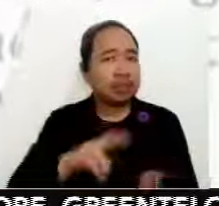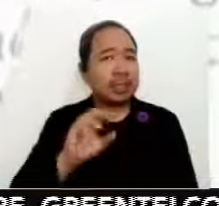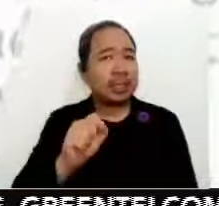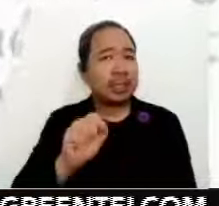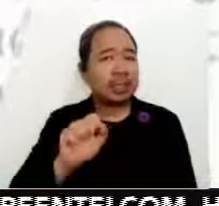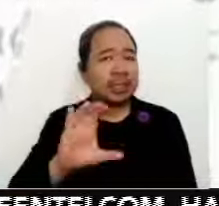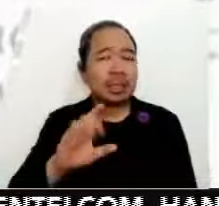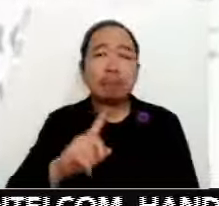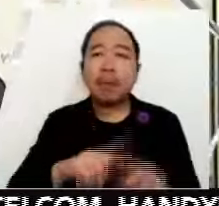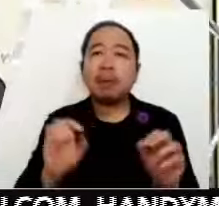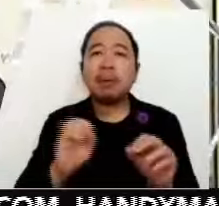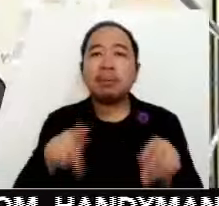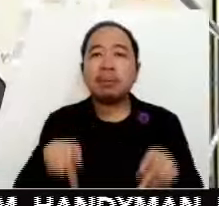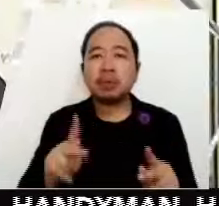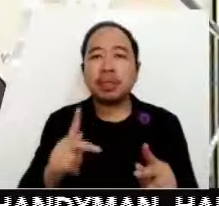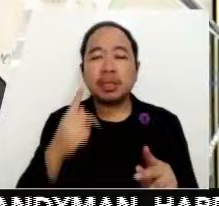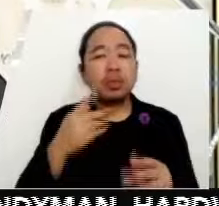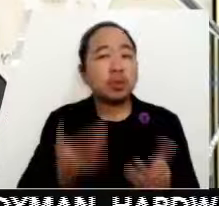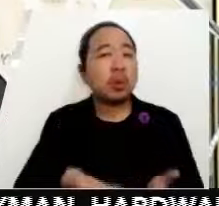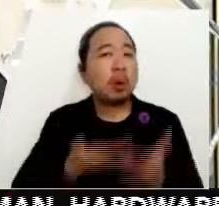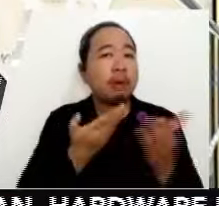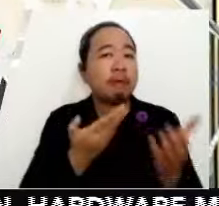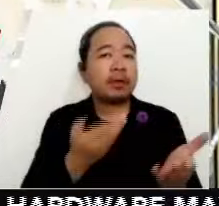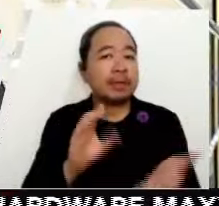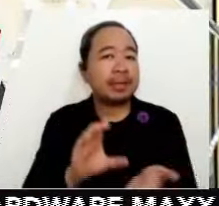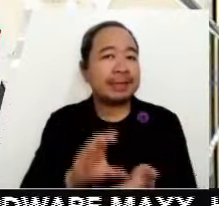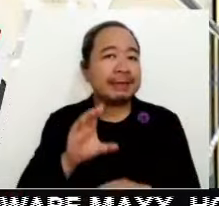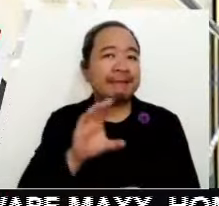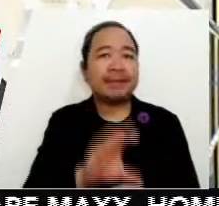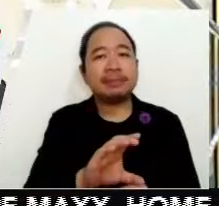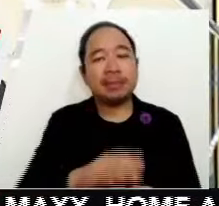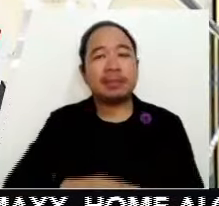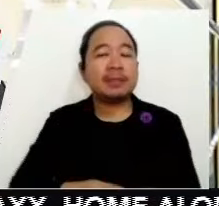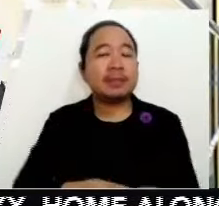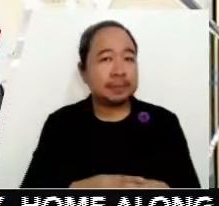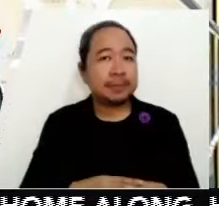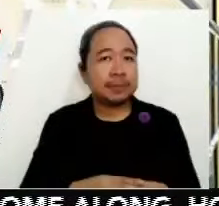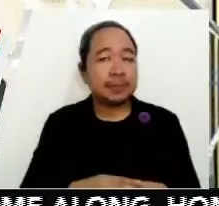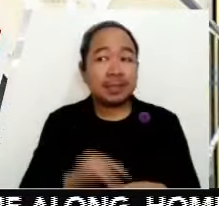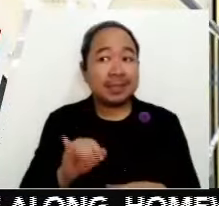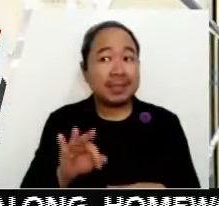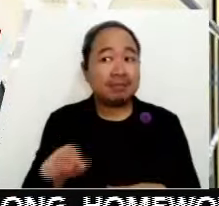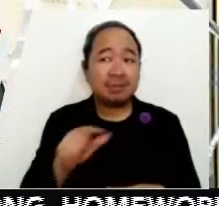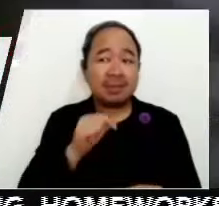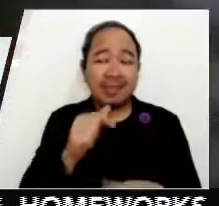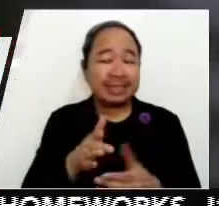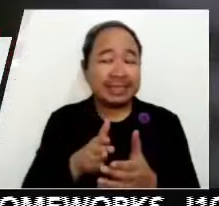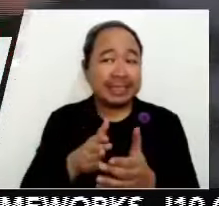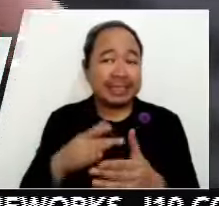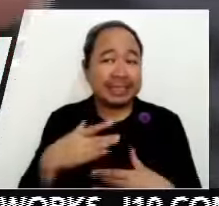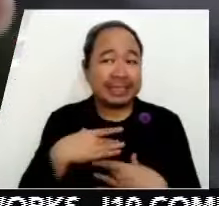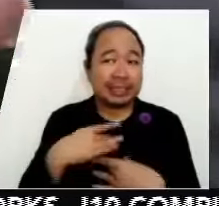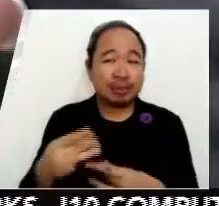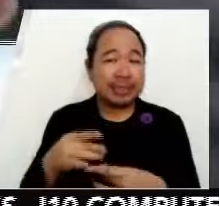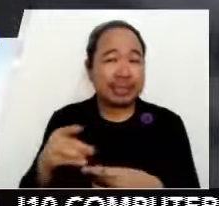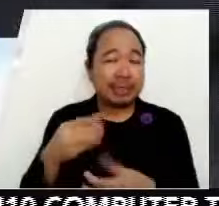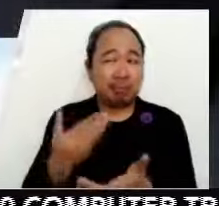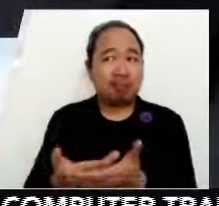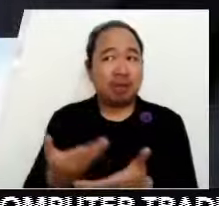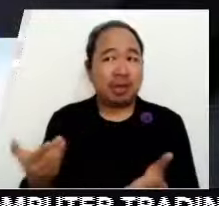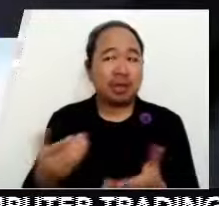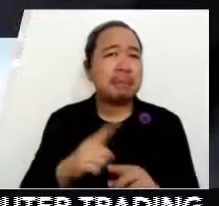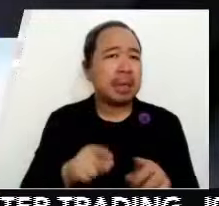magbenta ng securities. Hindi ka naman talaga interesado sa produkto, mang-eengganyo ka. Magre-recruit ka ng